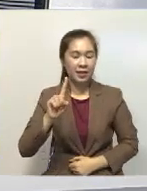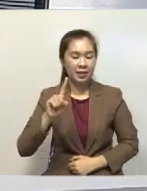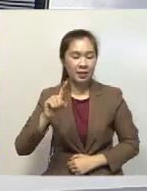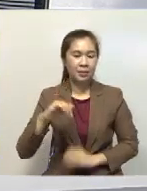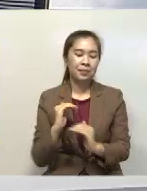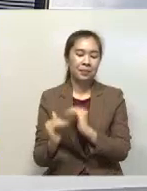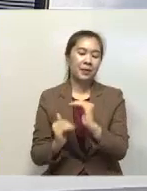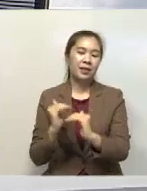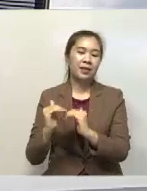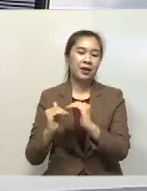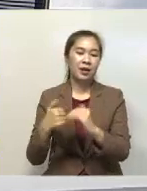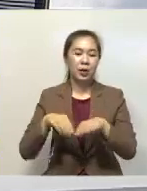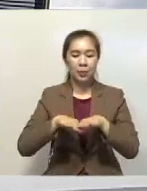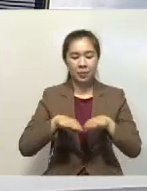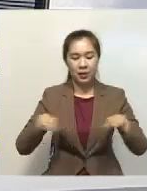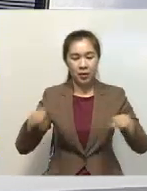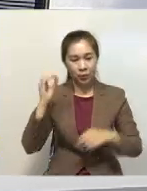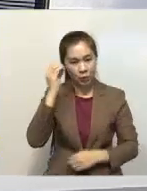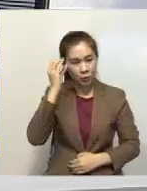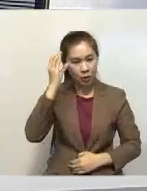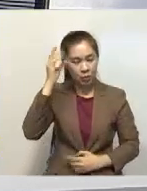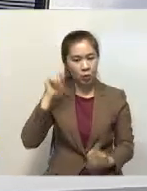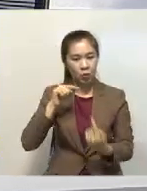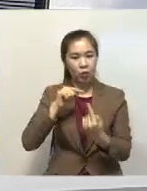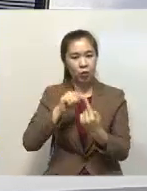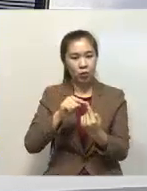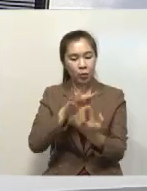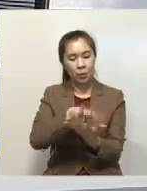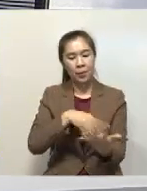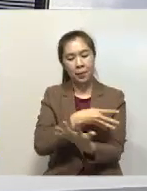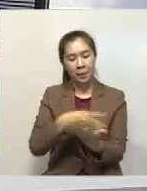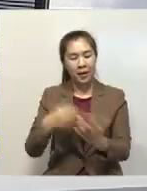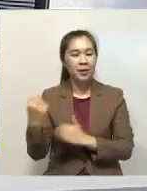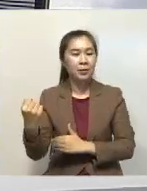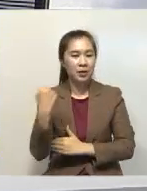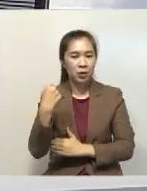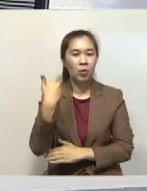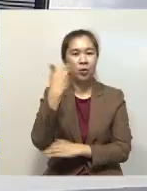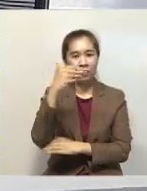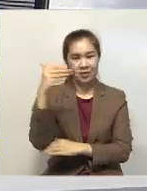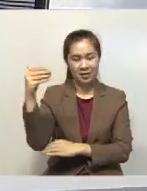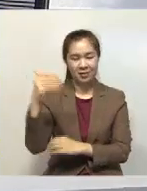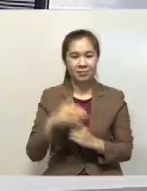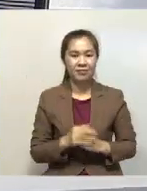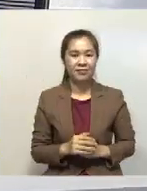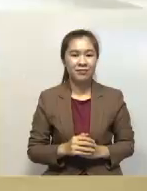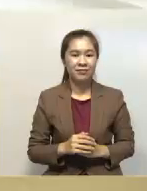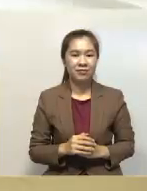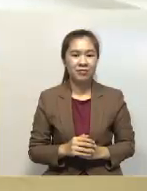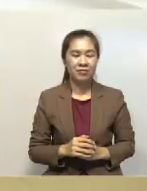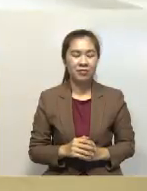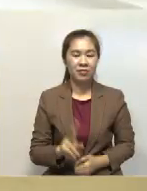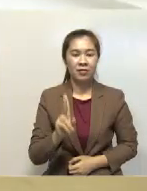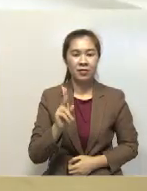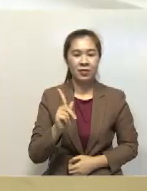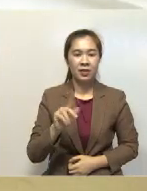ดับสูงของประเทศให้มีพื้นฐานความรู้ในหลักการด้านยุทธศาสตร์และความมั่นคงของชาติค่ะพลโทขจรฤทธิ์